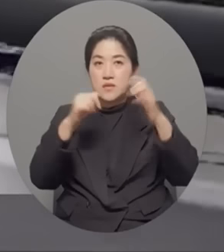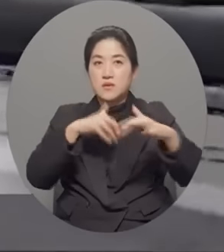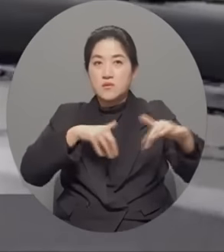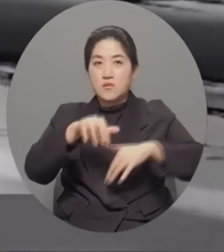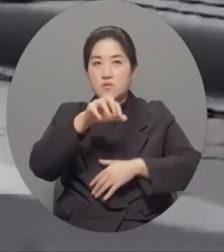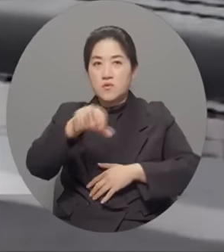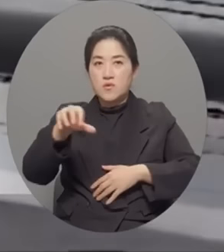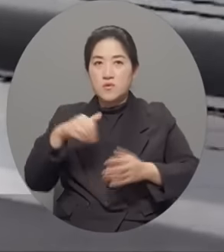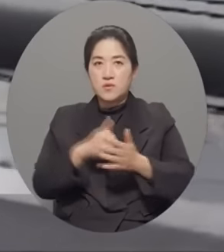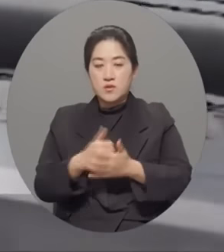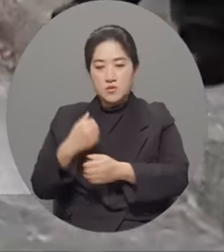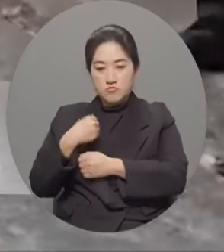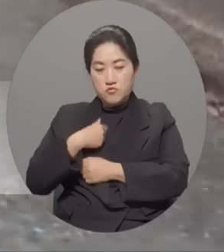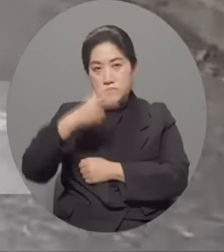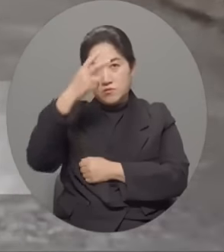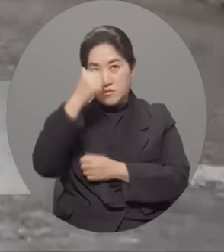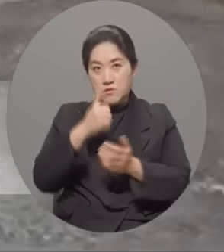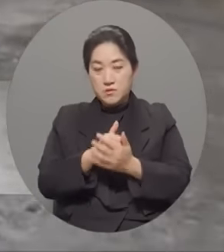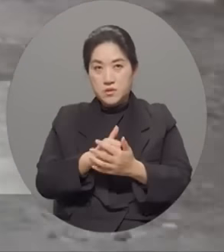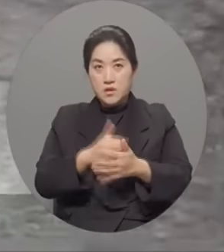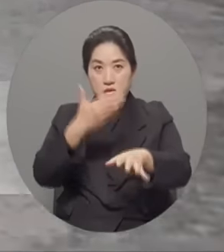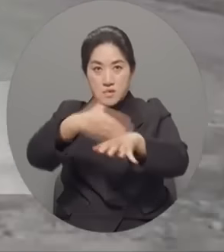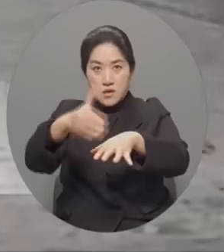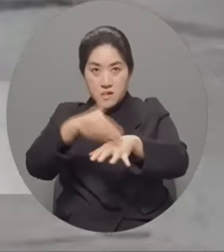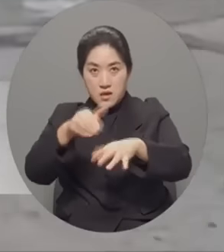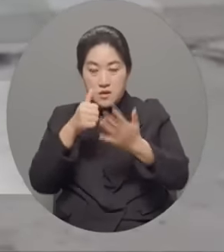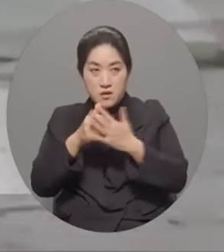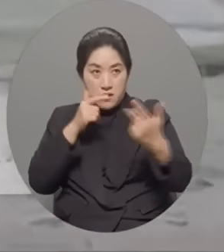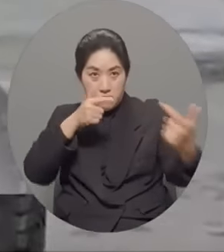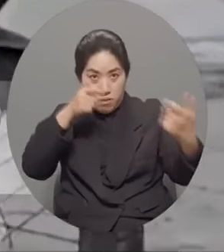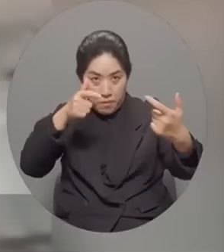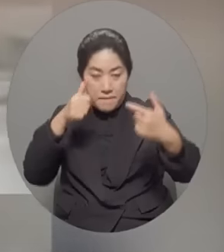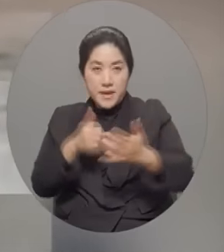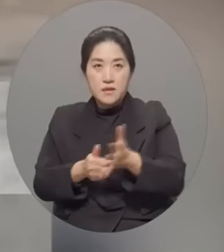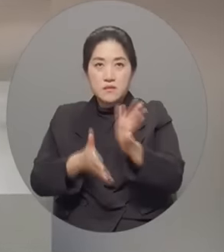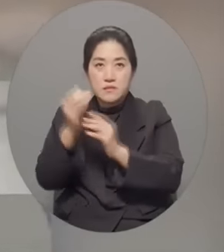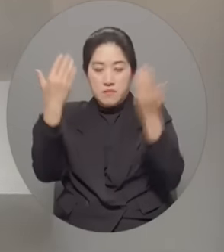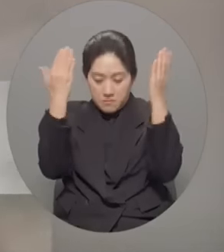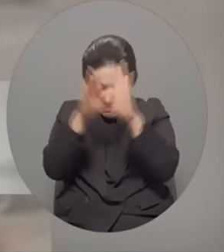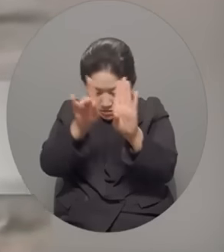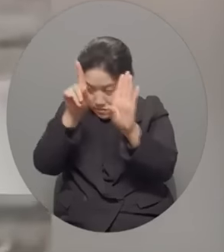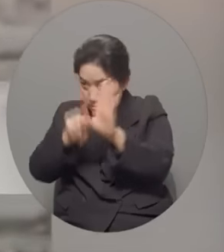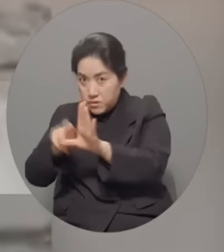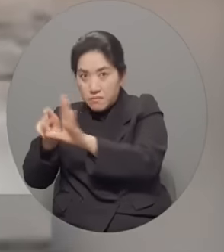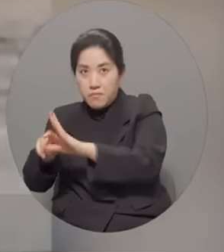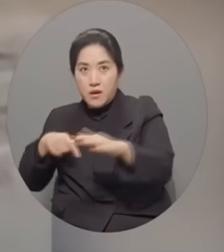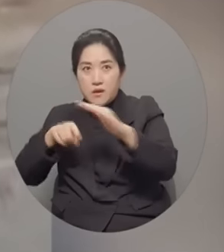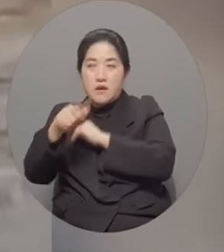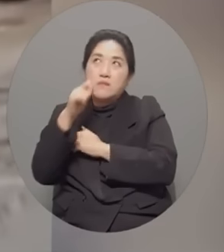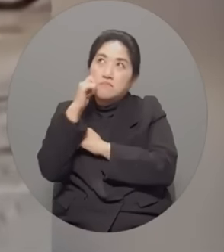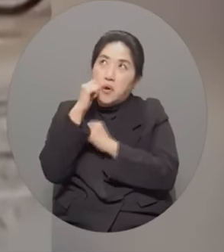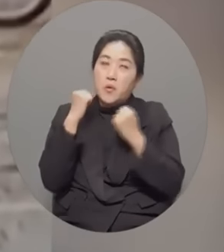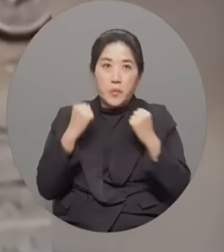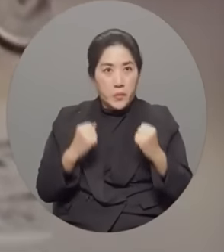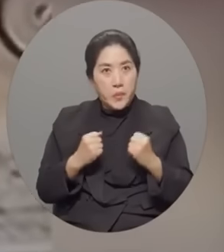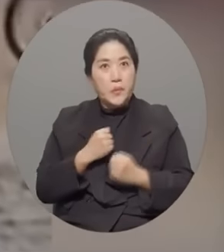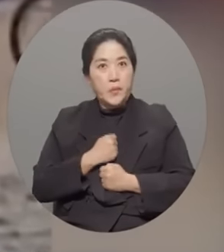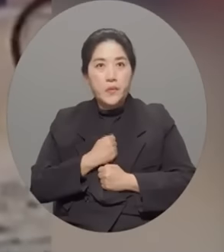곳곳에서 군경과 갱단의 교전이 벌어지면서 시민들은 문을 걸어 잠그고 외출을 삼가하고